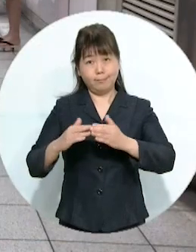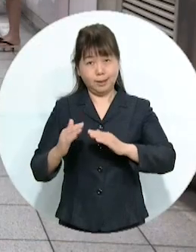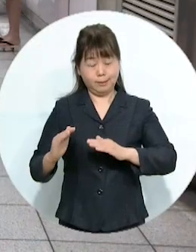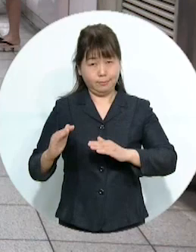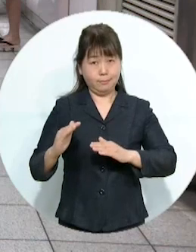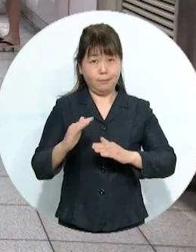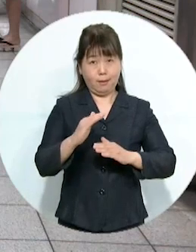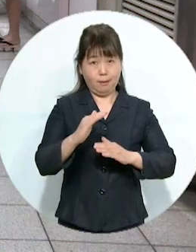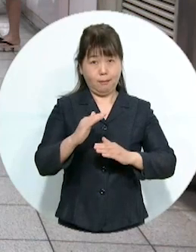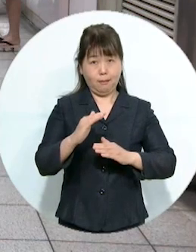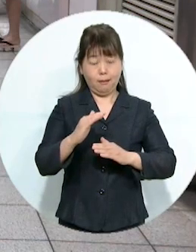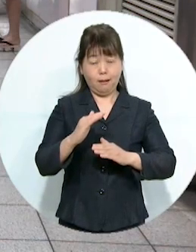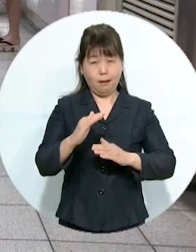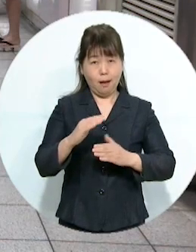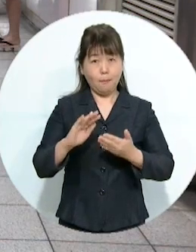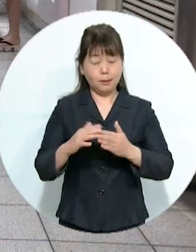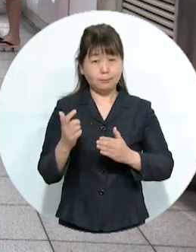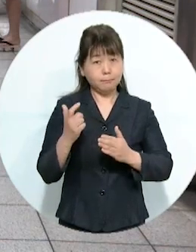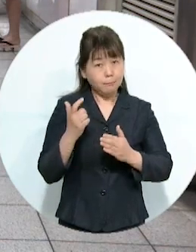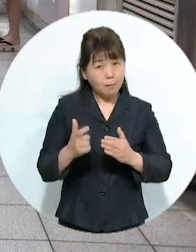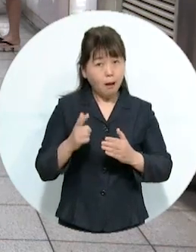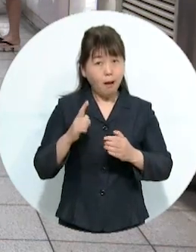そしてその歩みは未来へ。